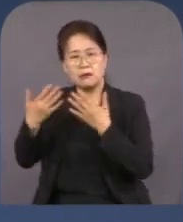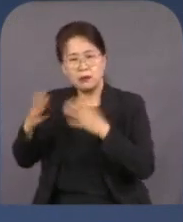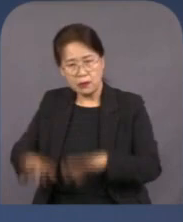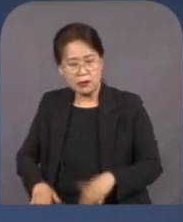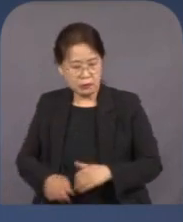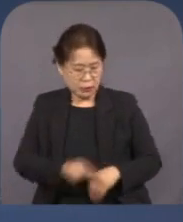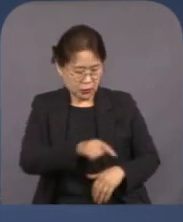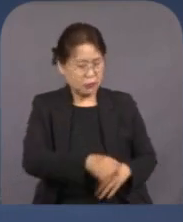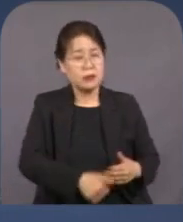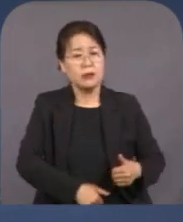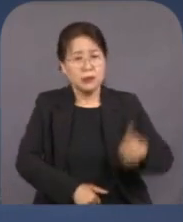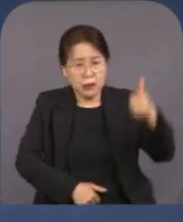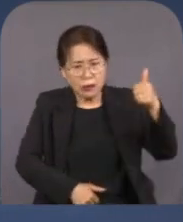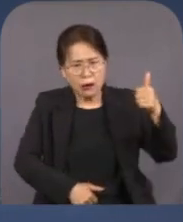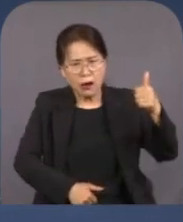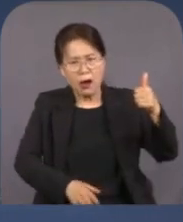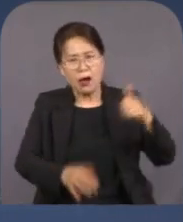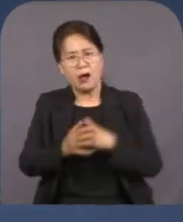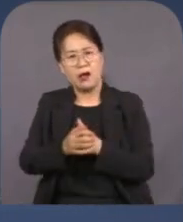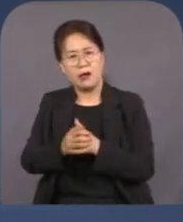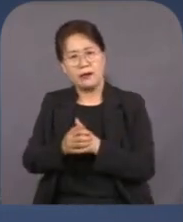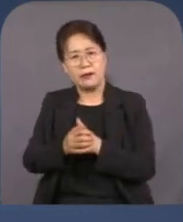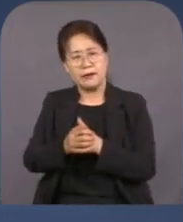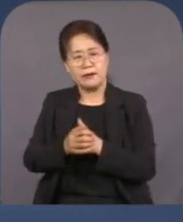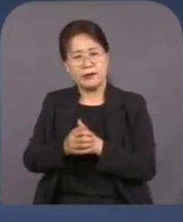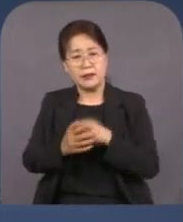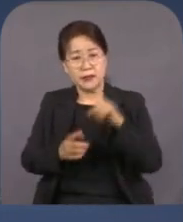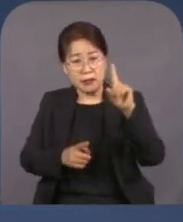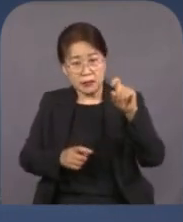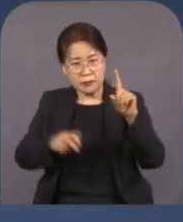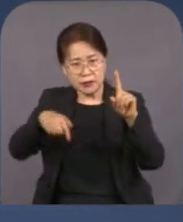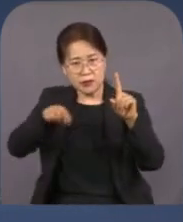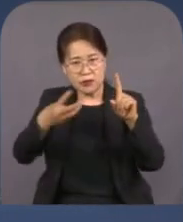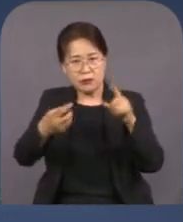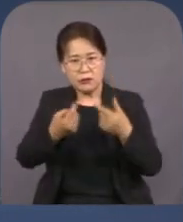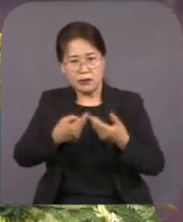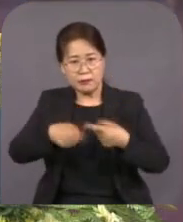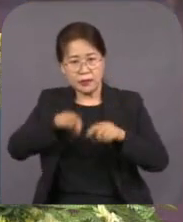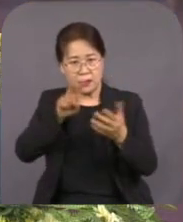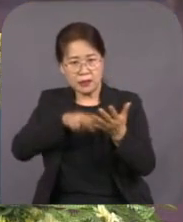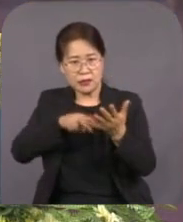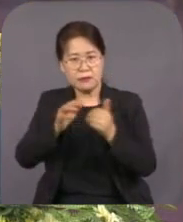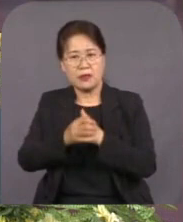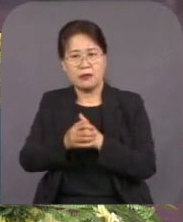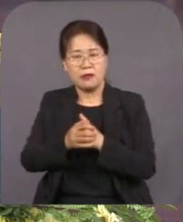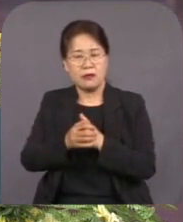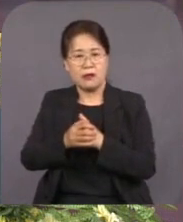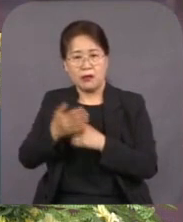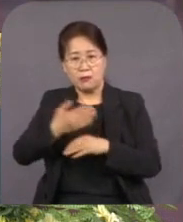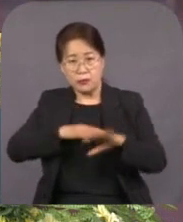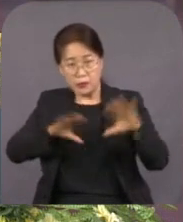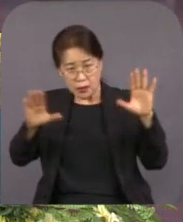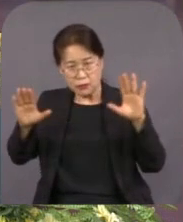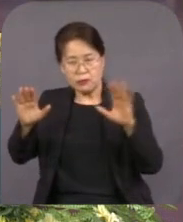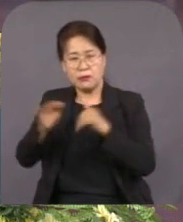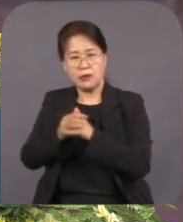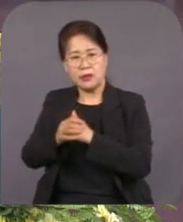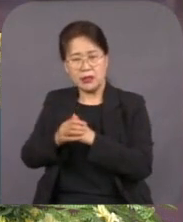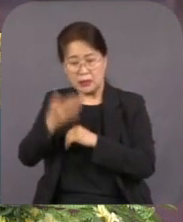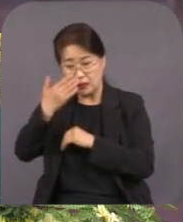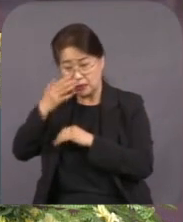자 우리 출애굽기 17장 11절의 말씀을 함께 읽겠습니다 다 같이요 모세가 손을 들면